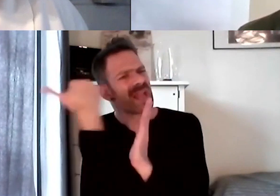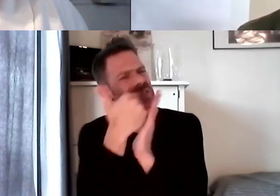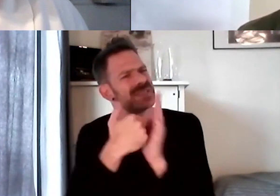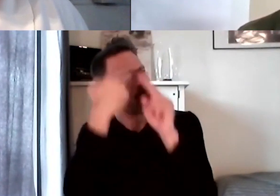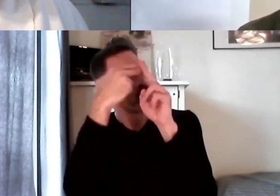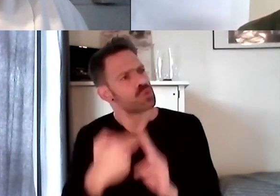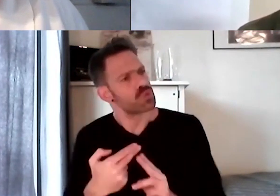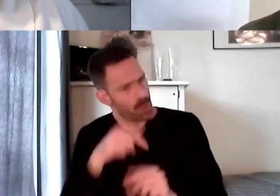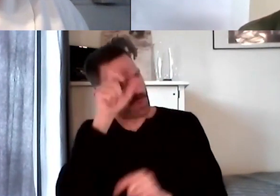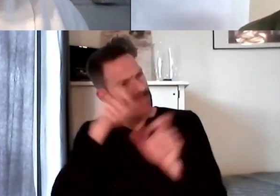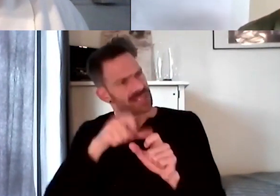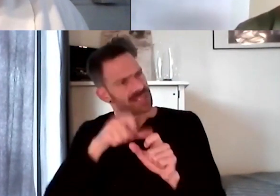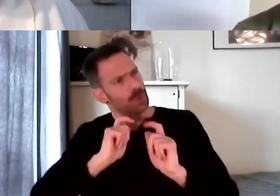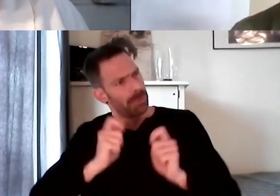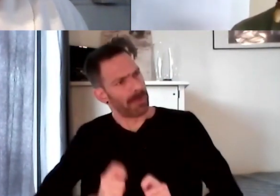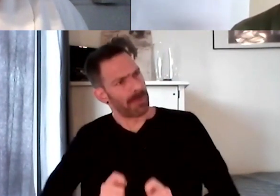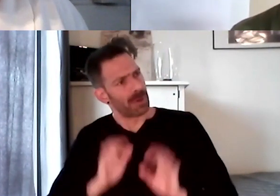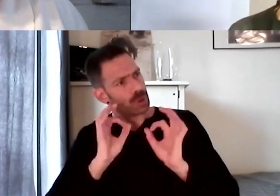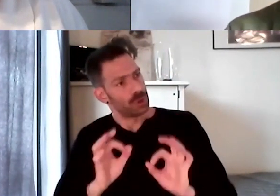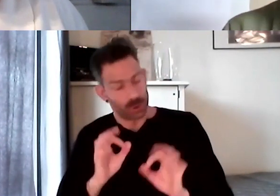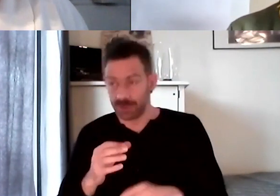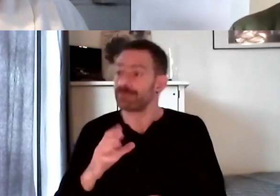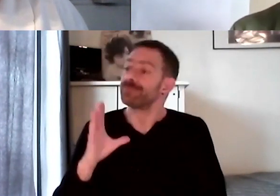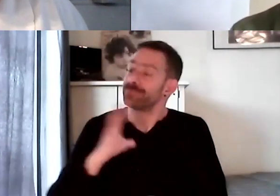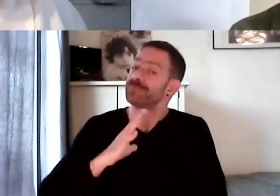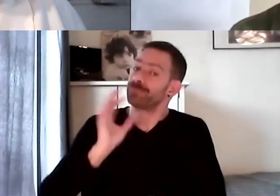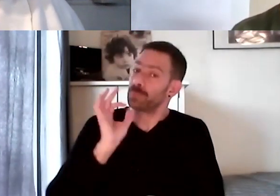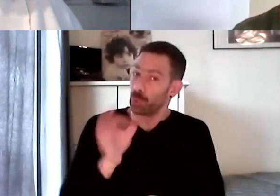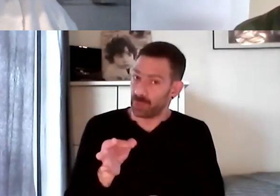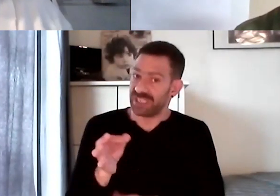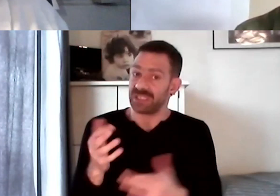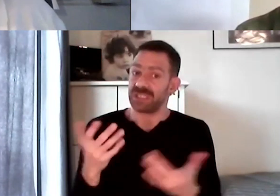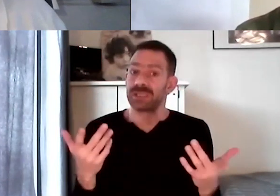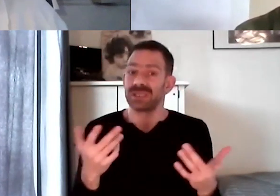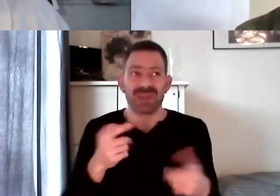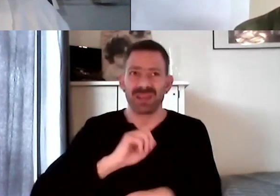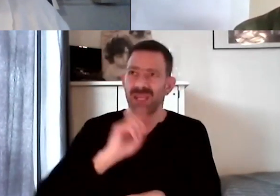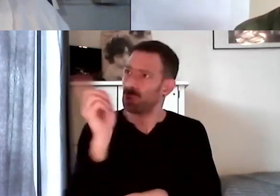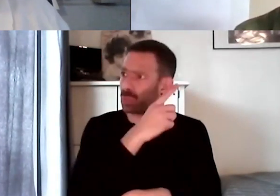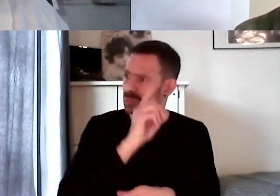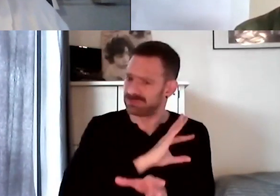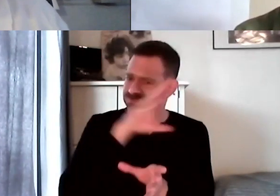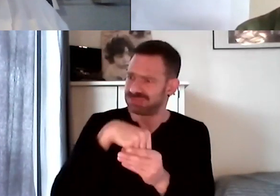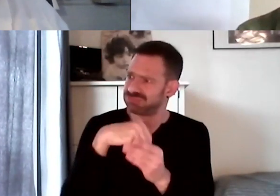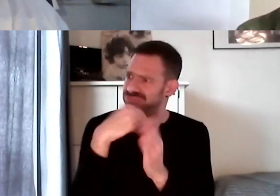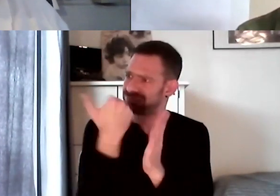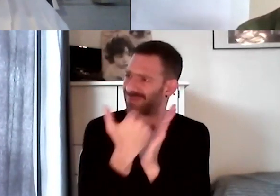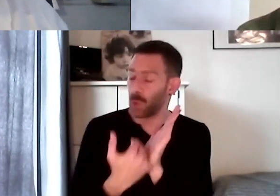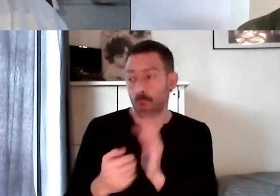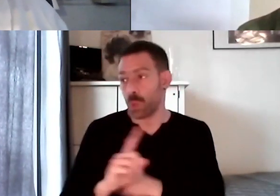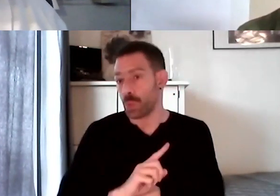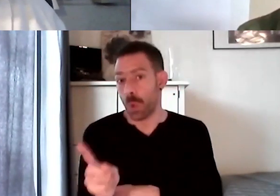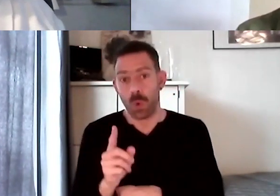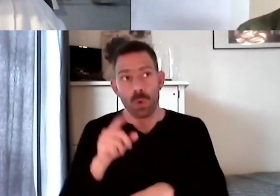en existe, effectivement. Ils ne sont pas tous dans ces listes-là, parce que souvent, parfois, ils ne les